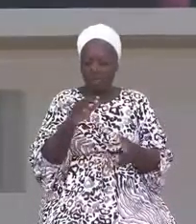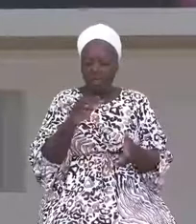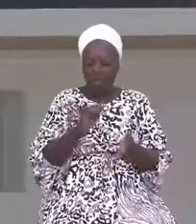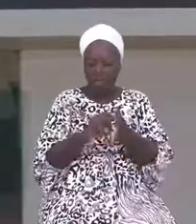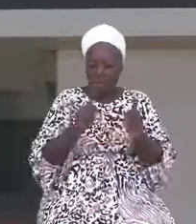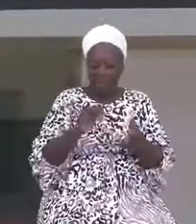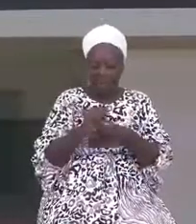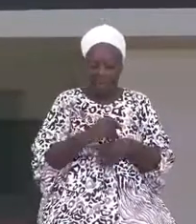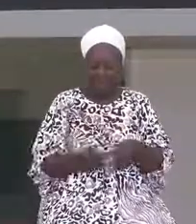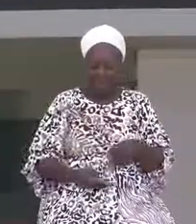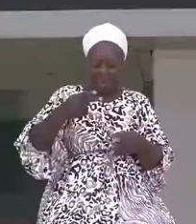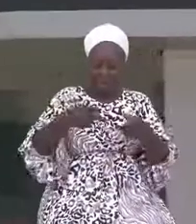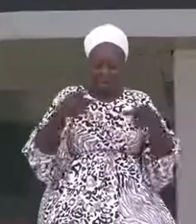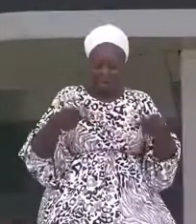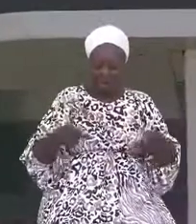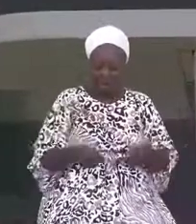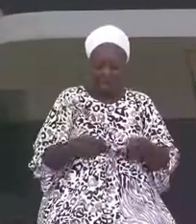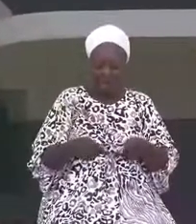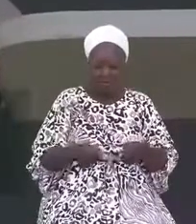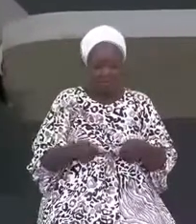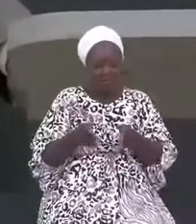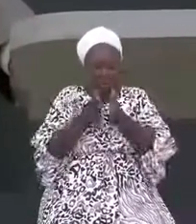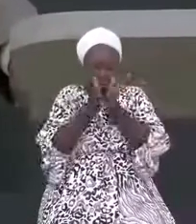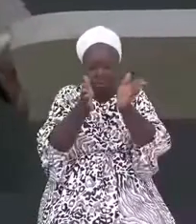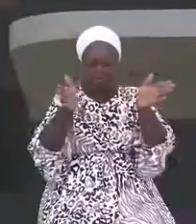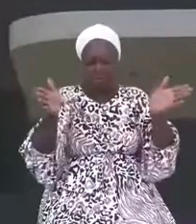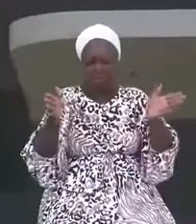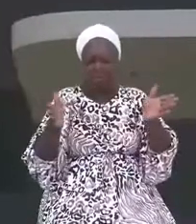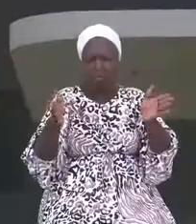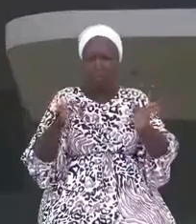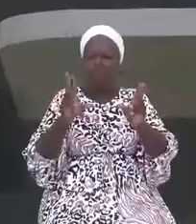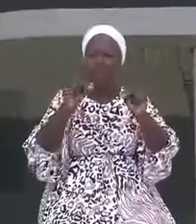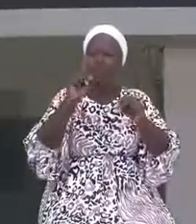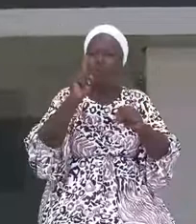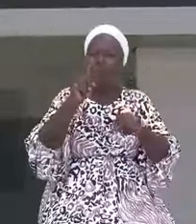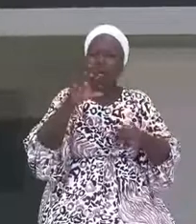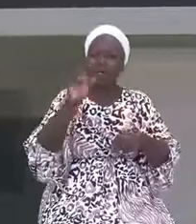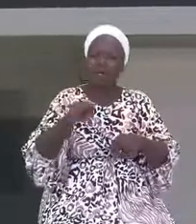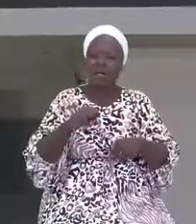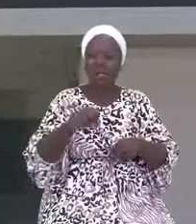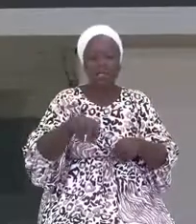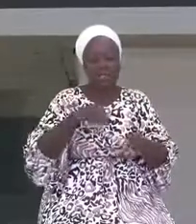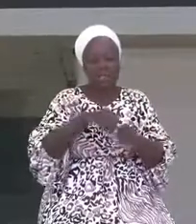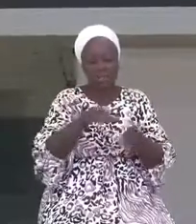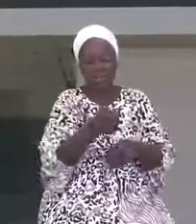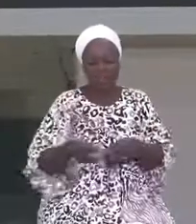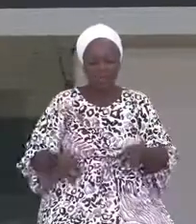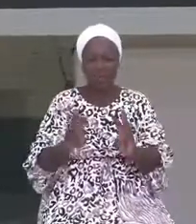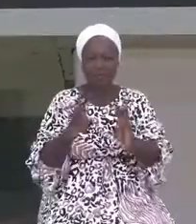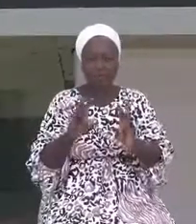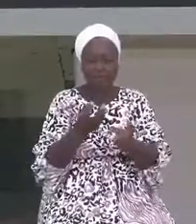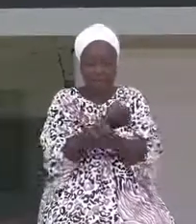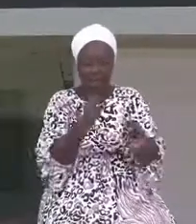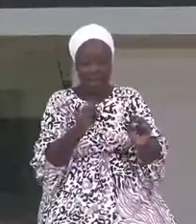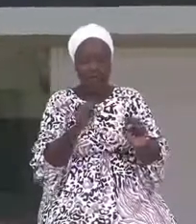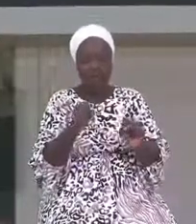nous soyons, ils ne peuvent, aucun de nous ne peut d'aucun moyen se racheter l'un